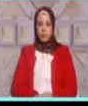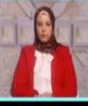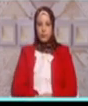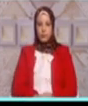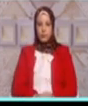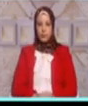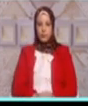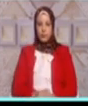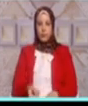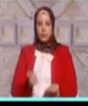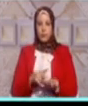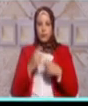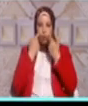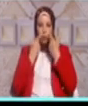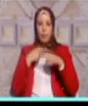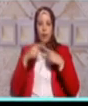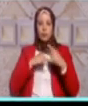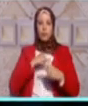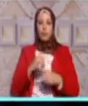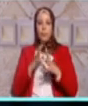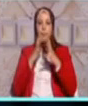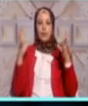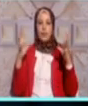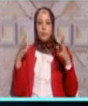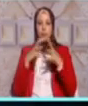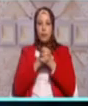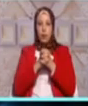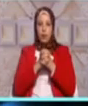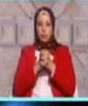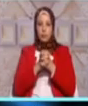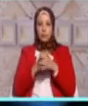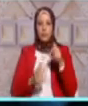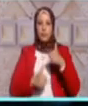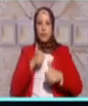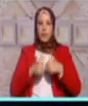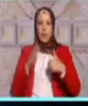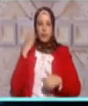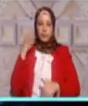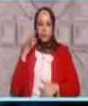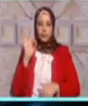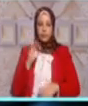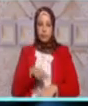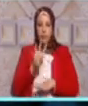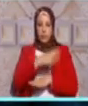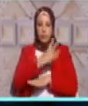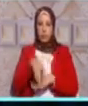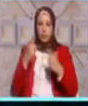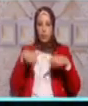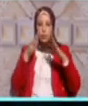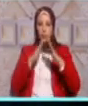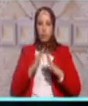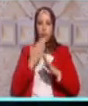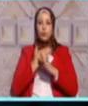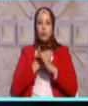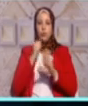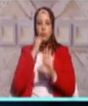برضو هناك رقابه شديده جدا فيما يتعلق بخطه الدوله في مواجهه الغش، إن أسوأ